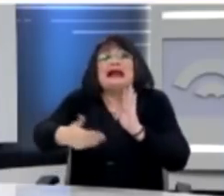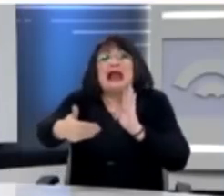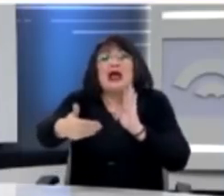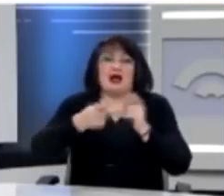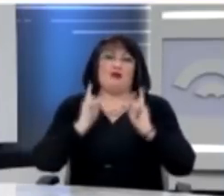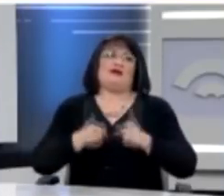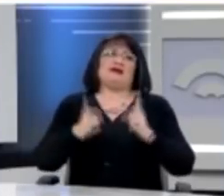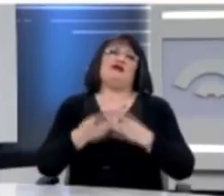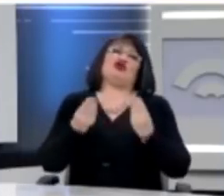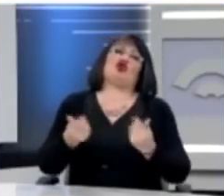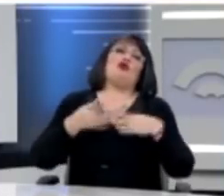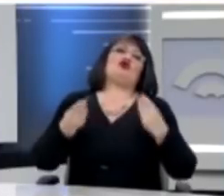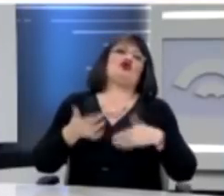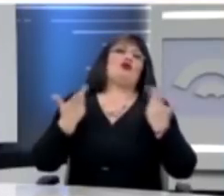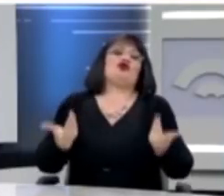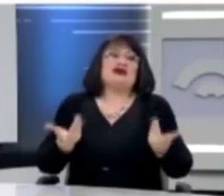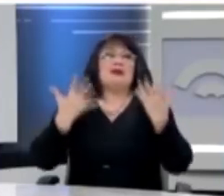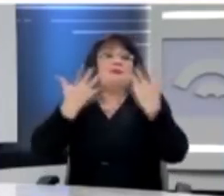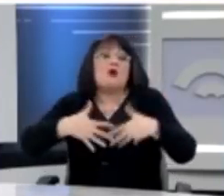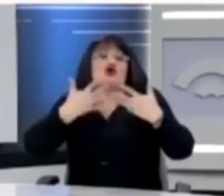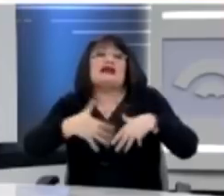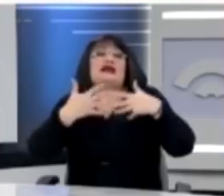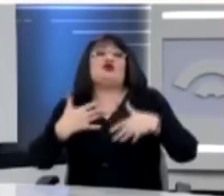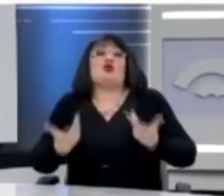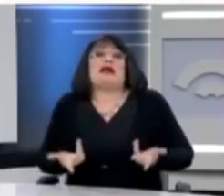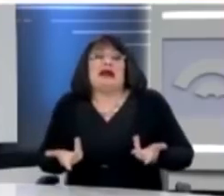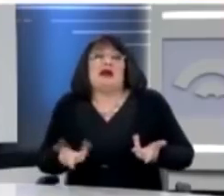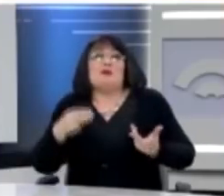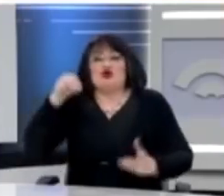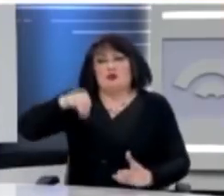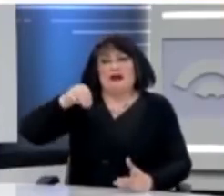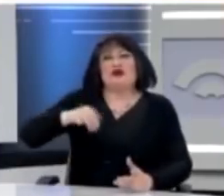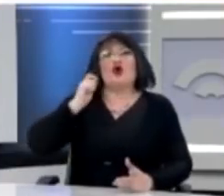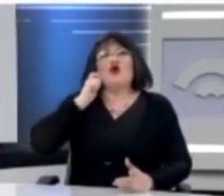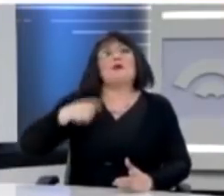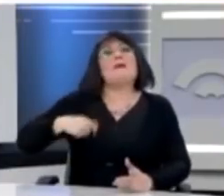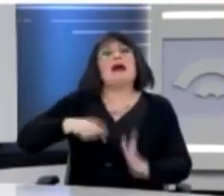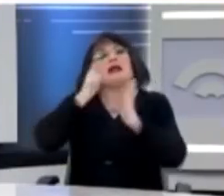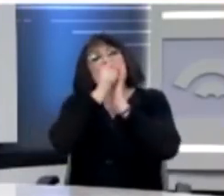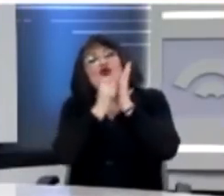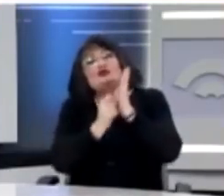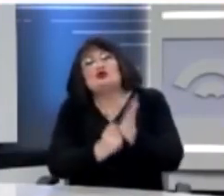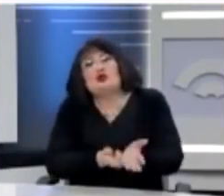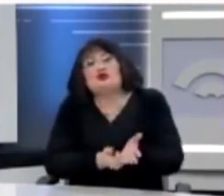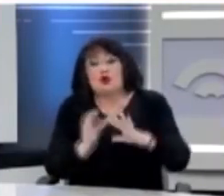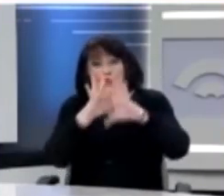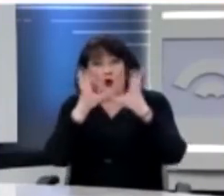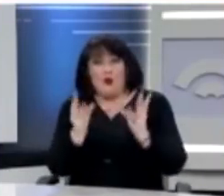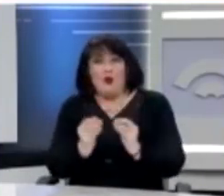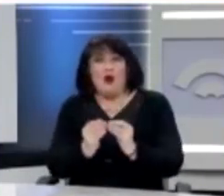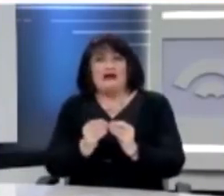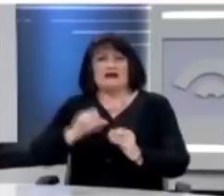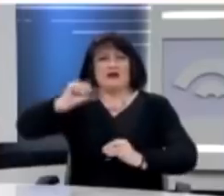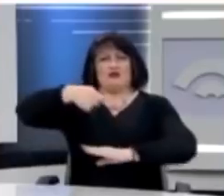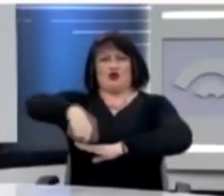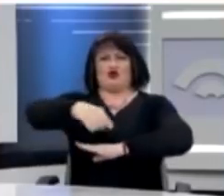παίρνονται οι αποφάσεις, πώς λειτουργεί η απαρτία, πώς καταχωρείται το Μητρώο κλπ. Όλα αυτά έχουν περάσει από τα